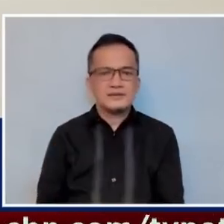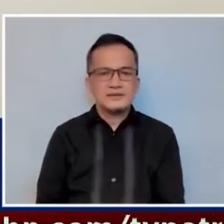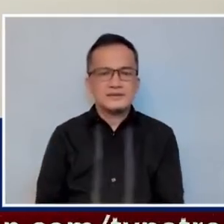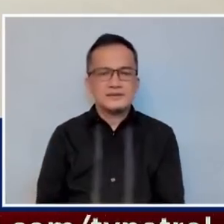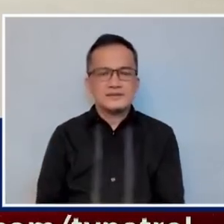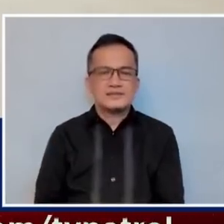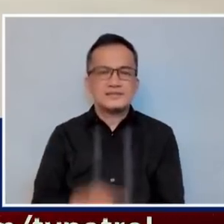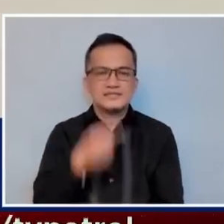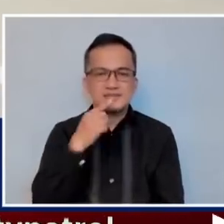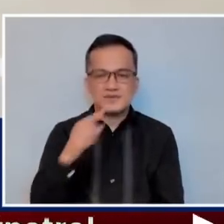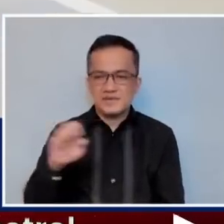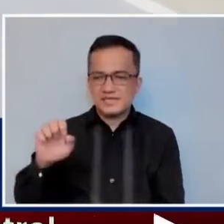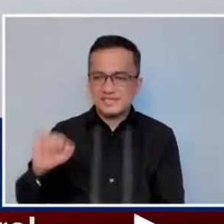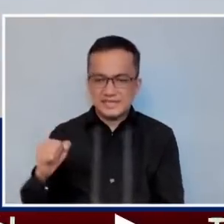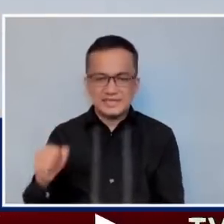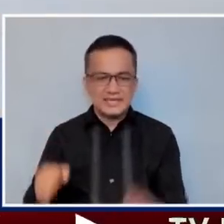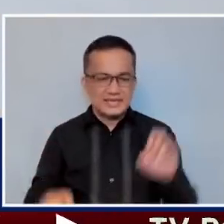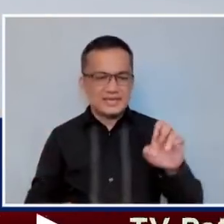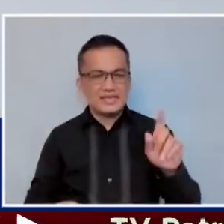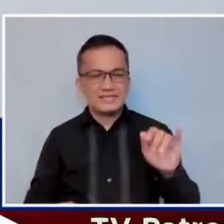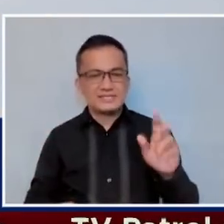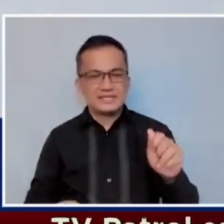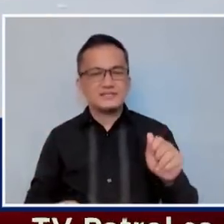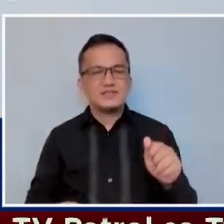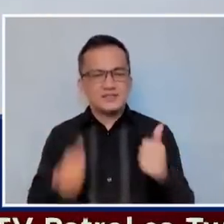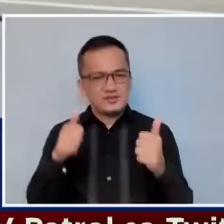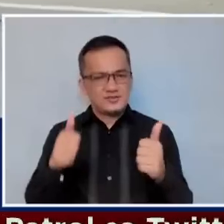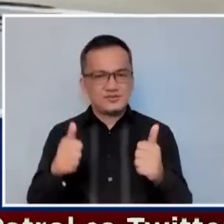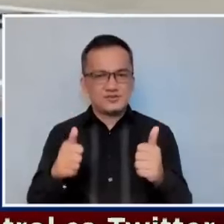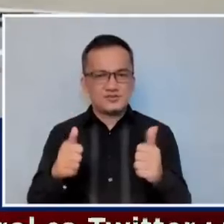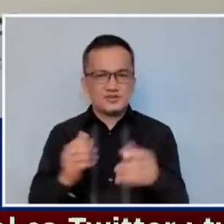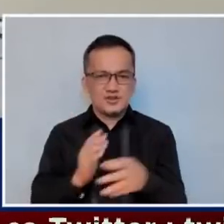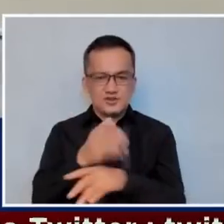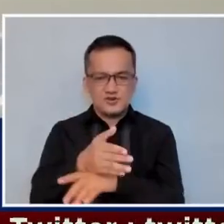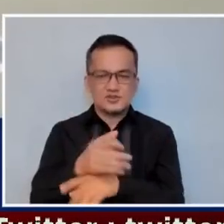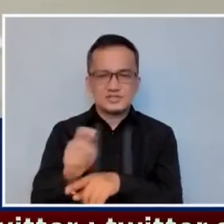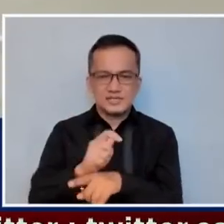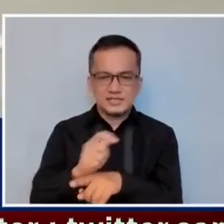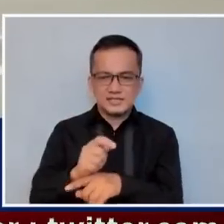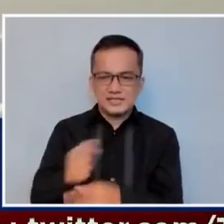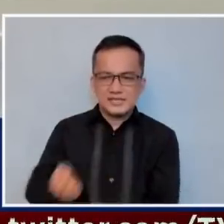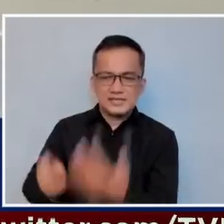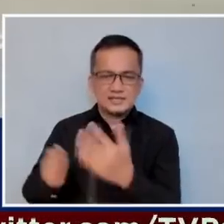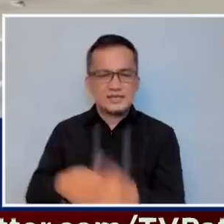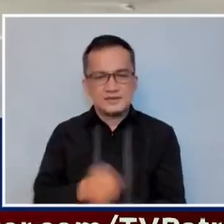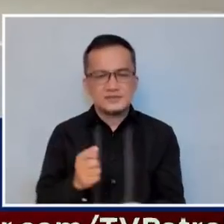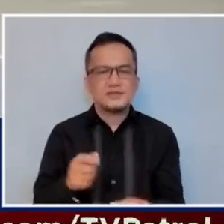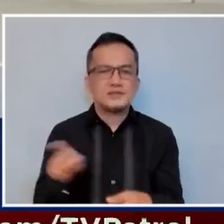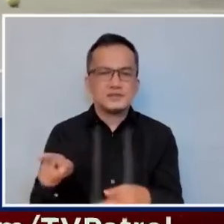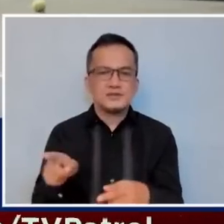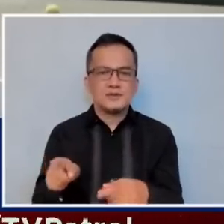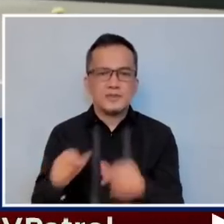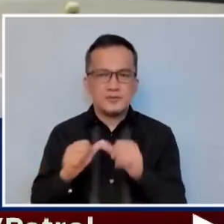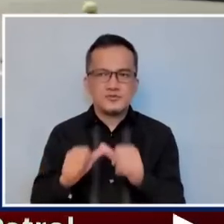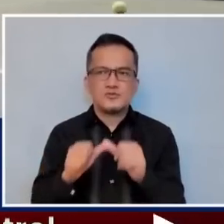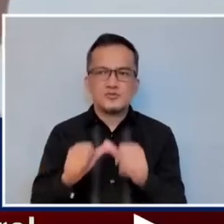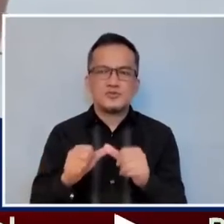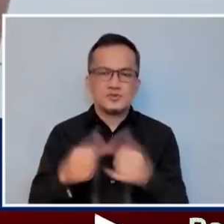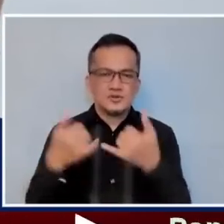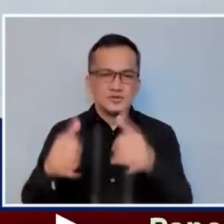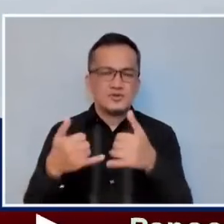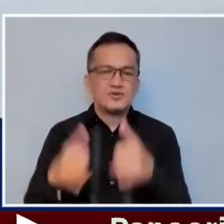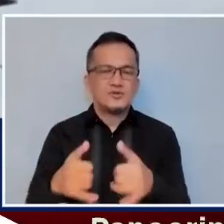Ayon kina EJ at Eliza, magandang cross-training ang tennis sa mga sport nila. Kaya't itutuloy ang paglalaro